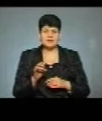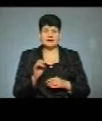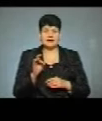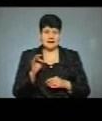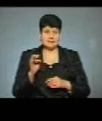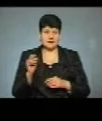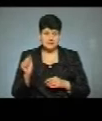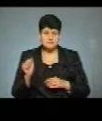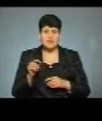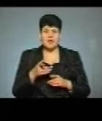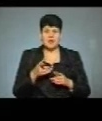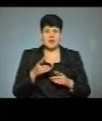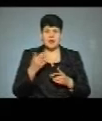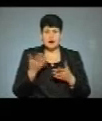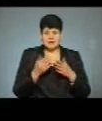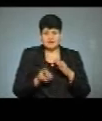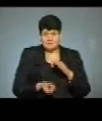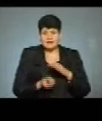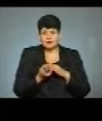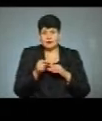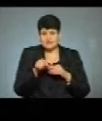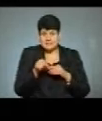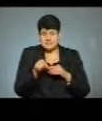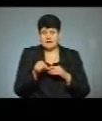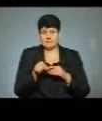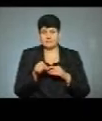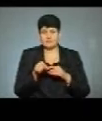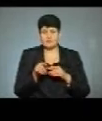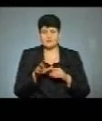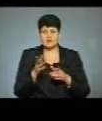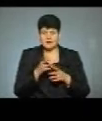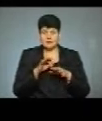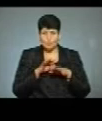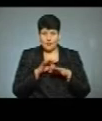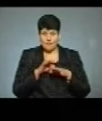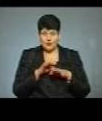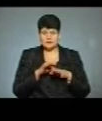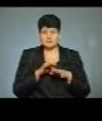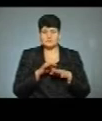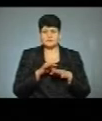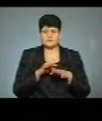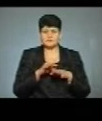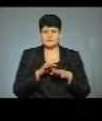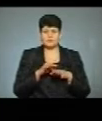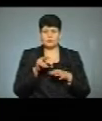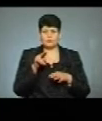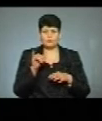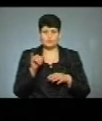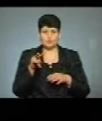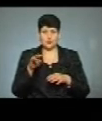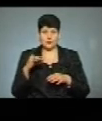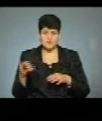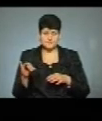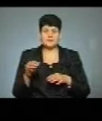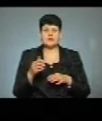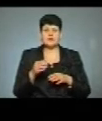того відкриття виросло з дослідження катодних променів, які провів, ну, ґрунтовні провів власний Іван Полюй.